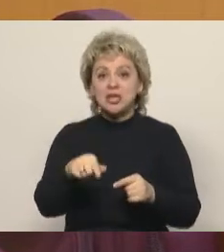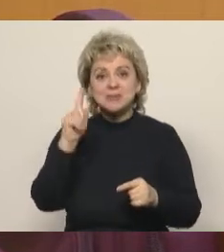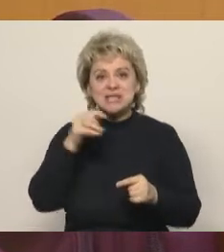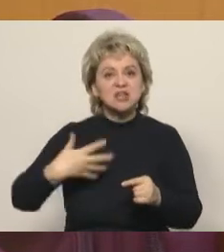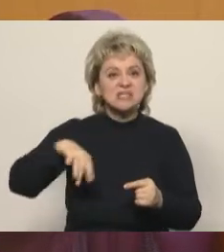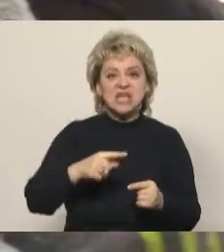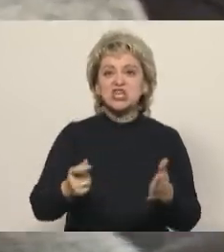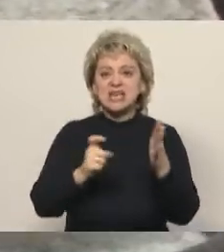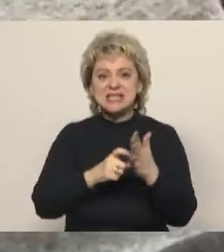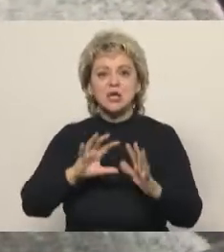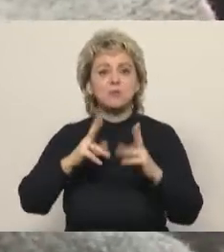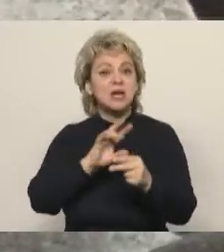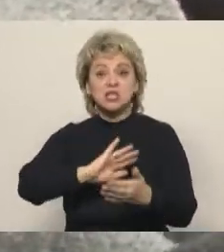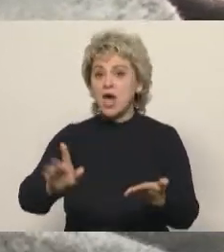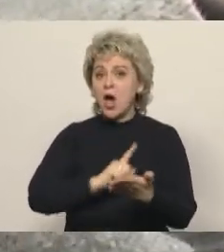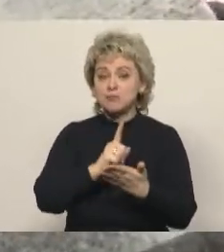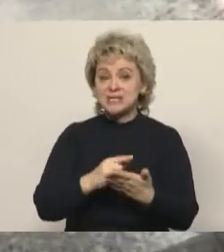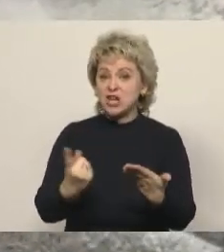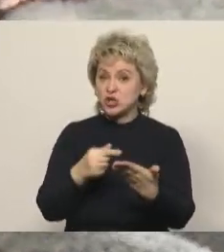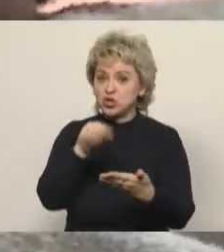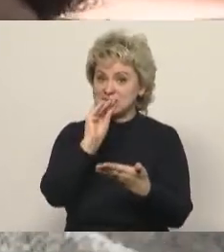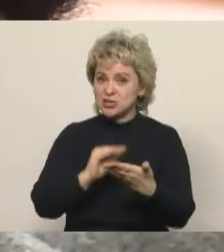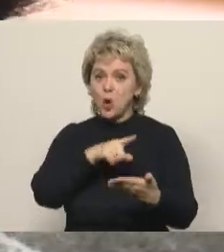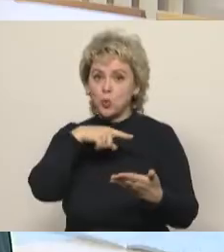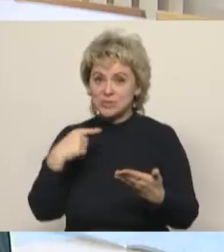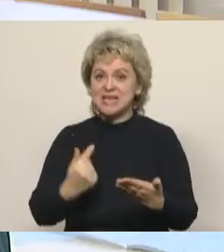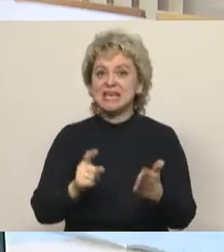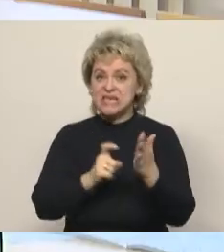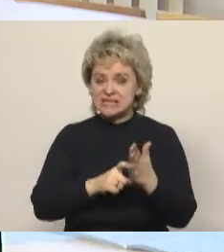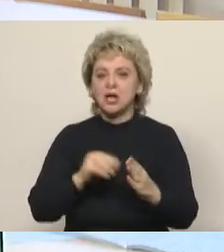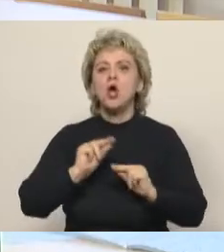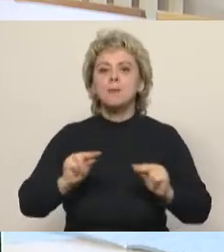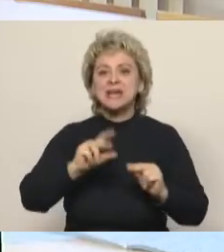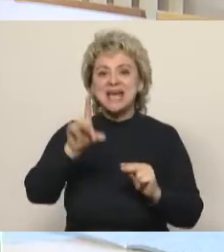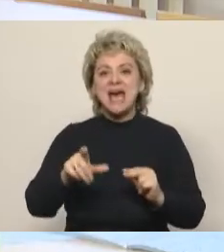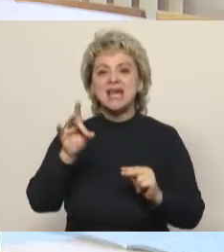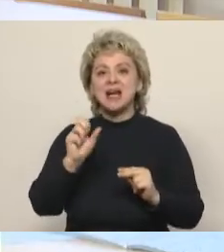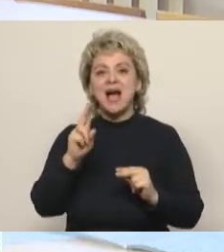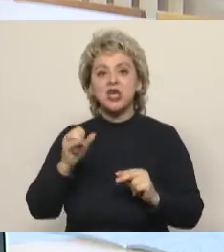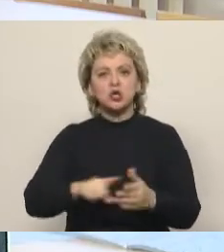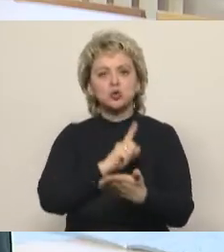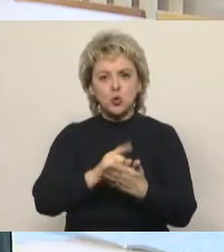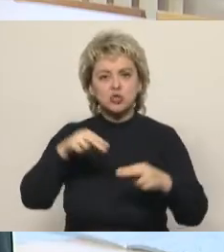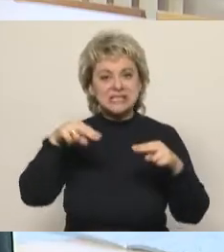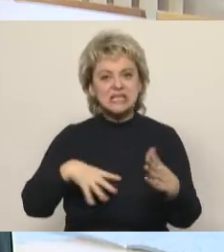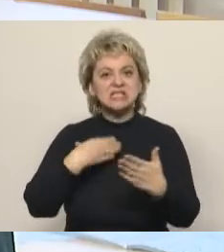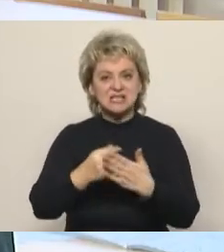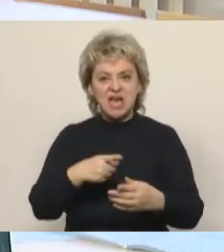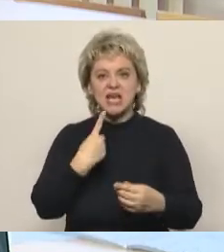знать все языки мира не обязательно. Методички составлены на русском. Преподаватель РКИ должен постоянно следить за своей